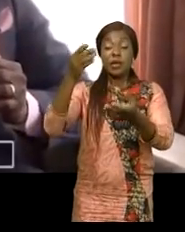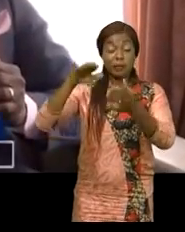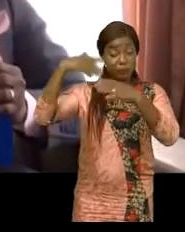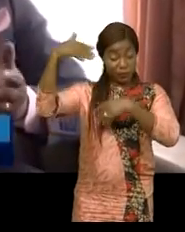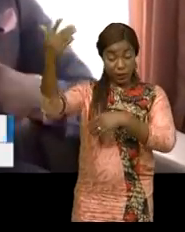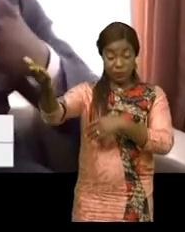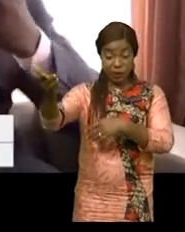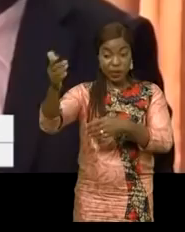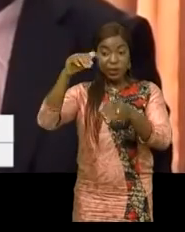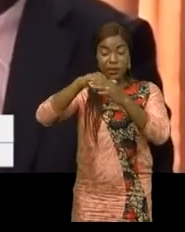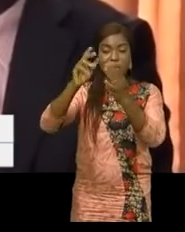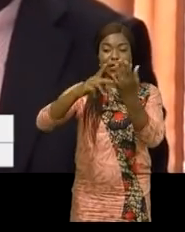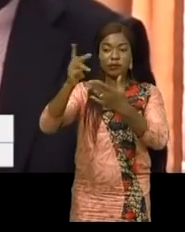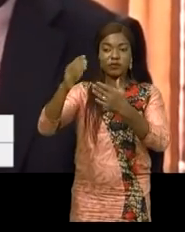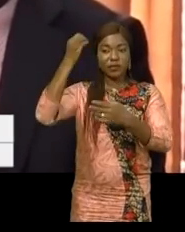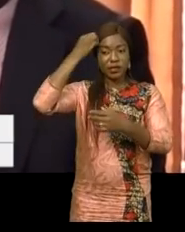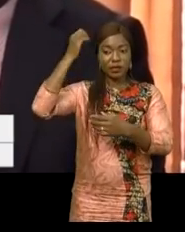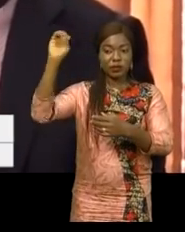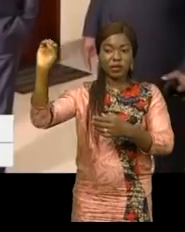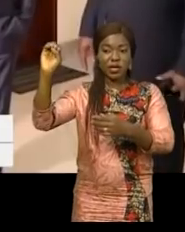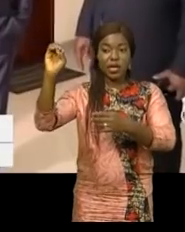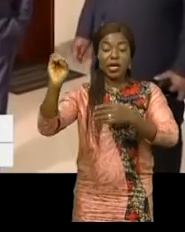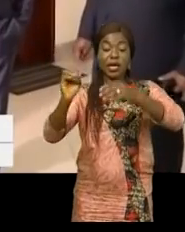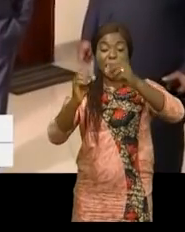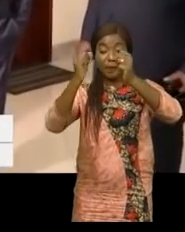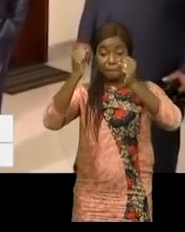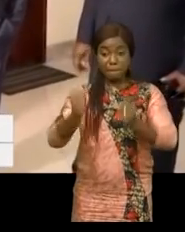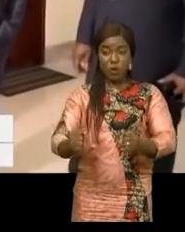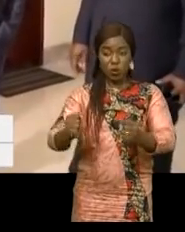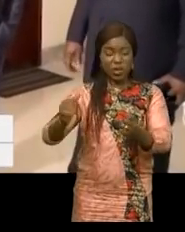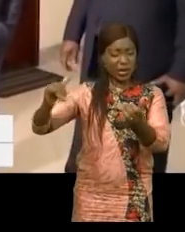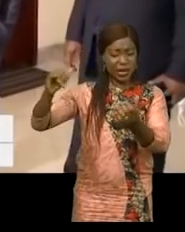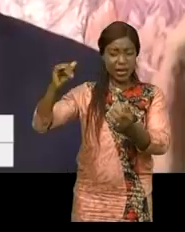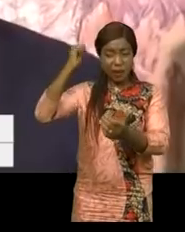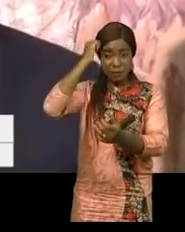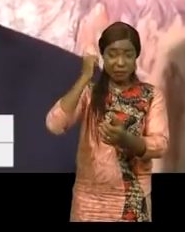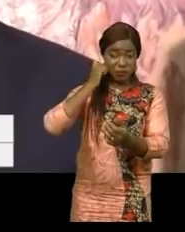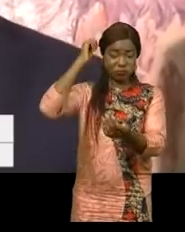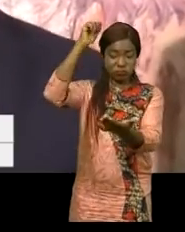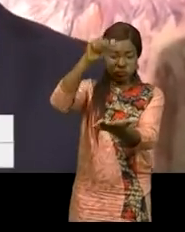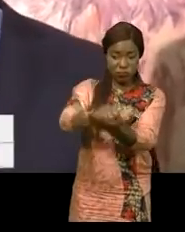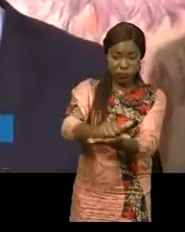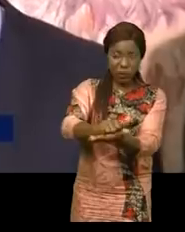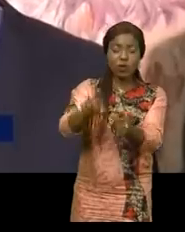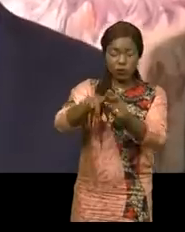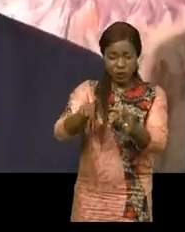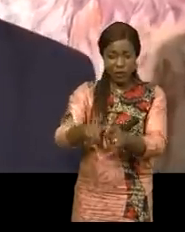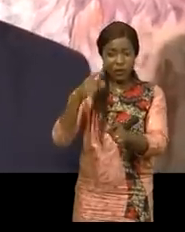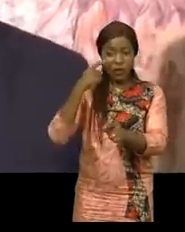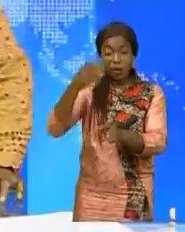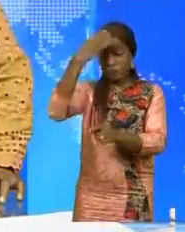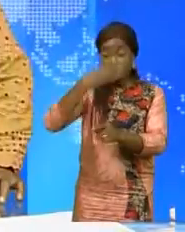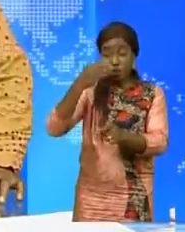dans la province de l'équateur un port à lukolela ce qui aura un impact sur sept provinces de la